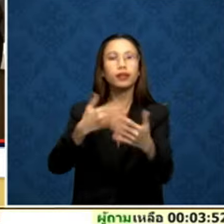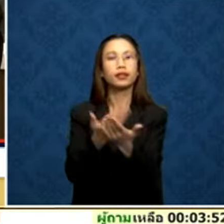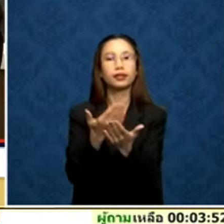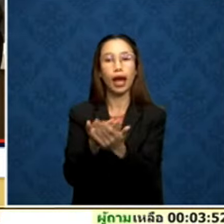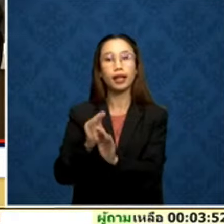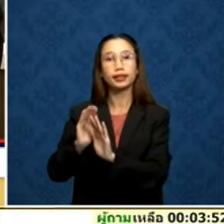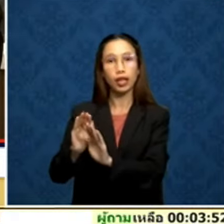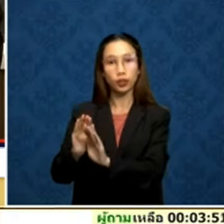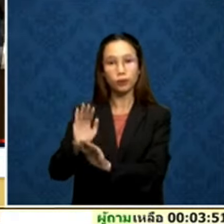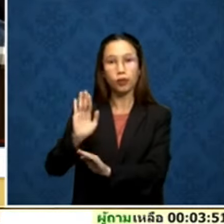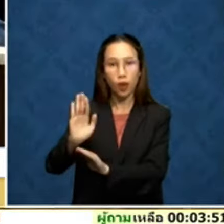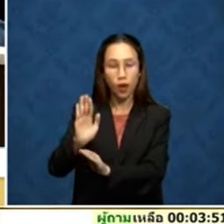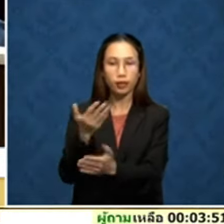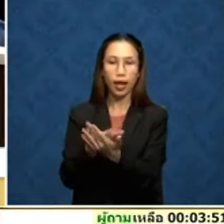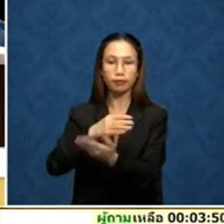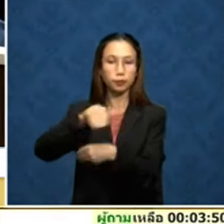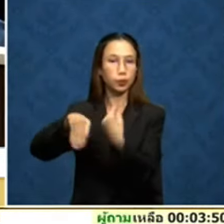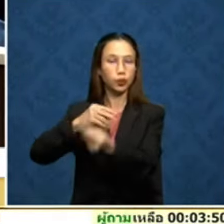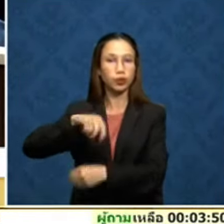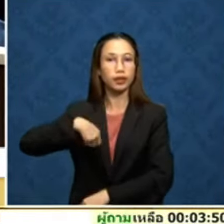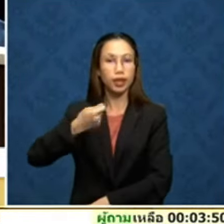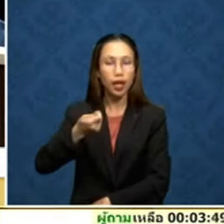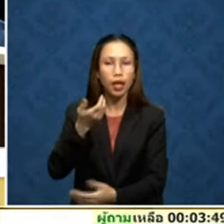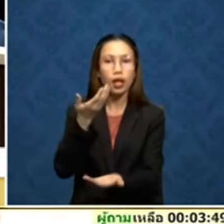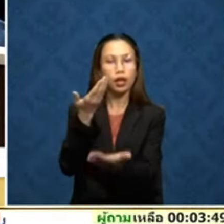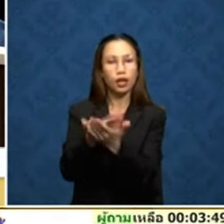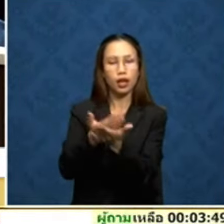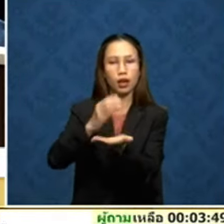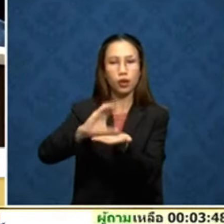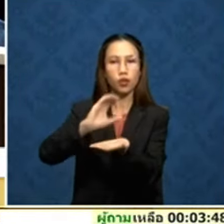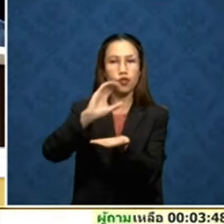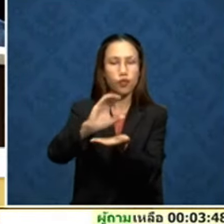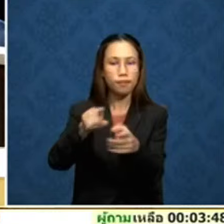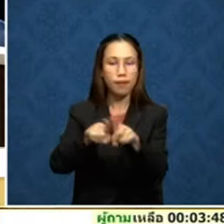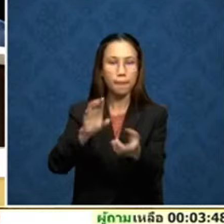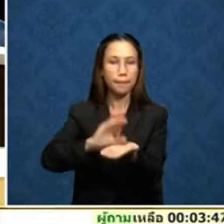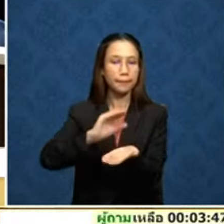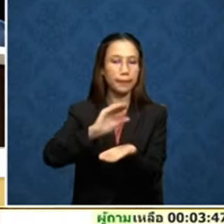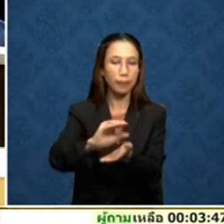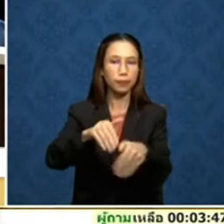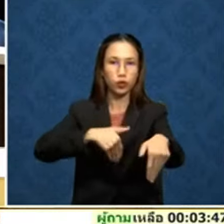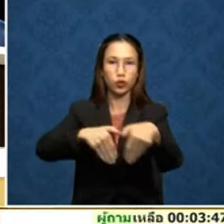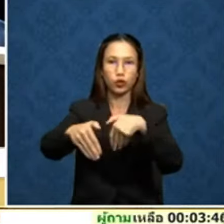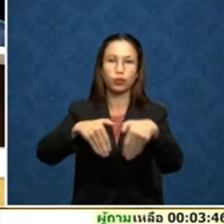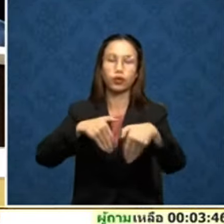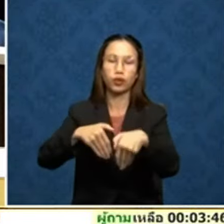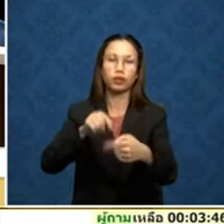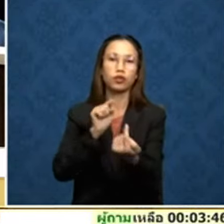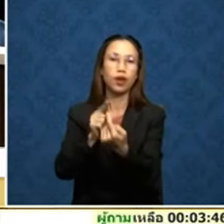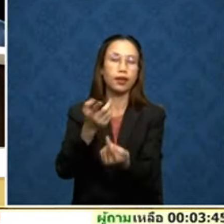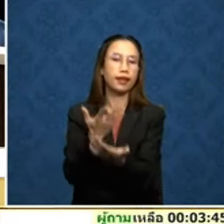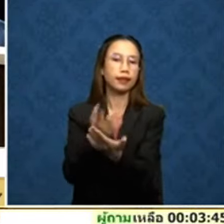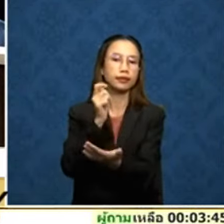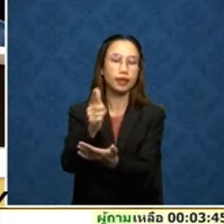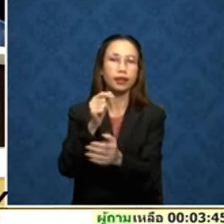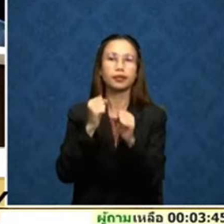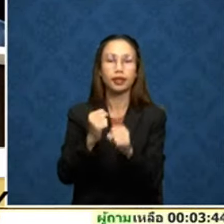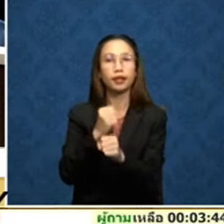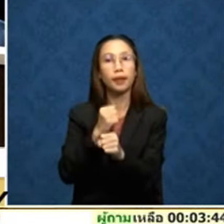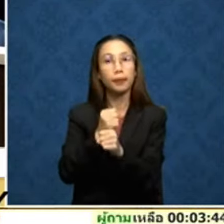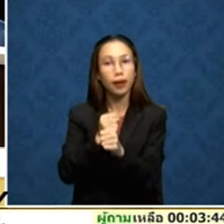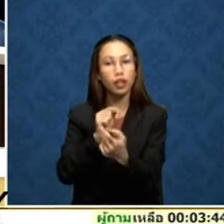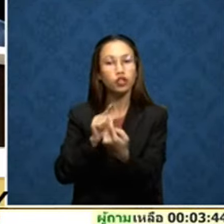วเองออกมาใช้นะคะเพื่อเป็นโครงการลงทุนขนาดเล็กในพื้นที่ในชุมชนให้เกิดการจ้างงานในต่างจังหวัด